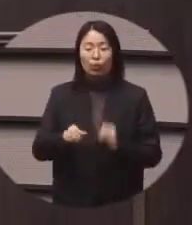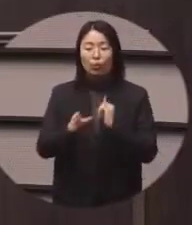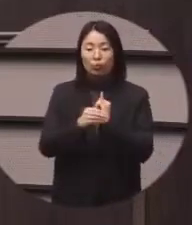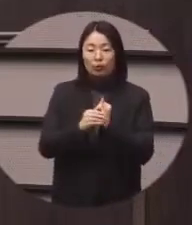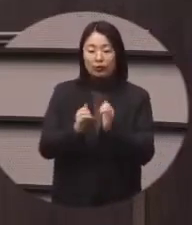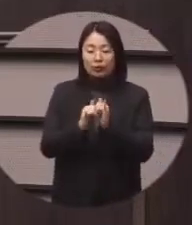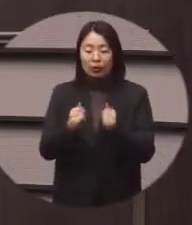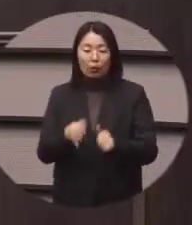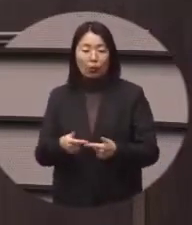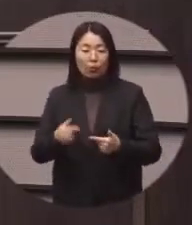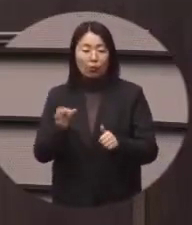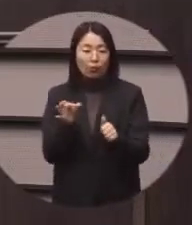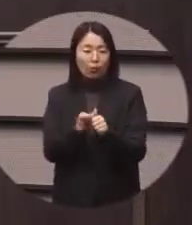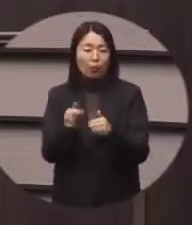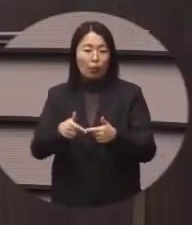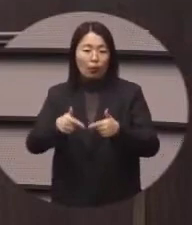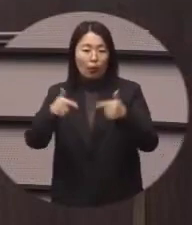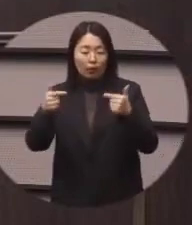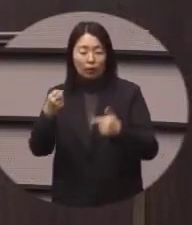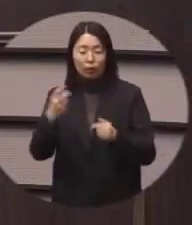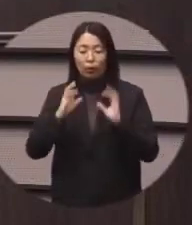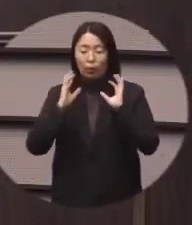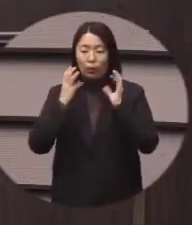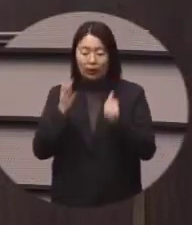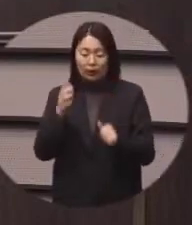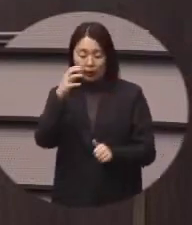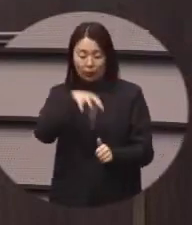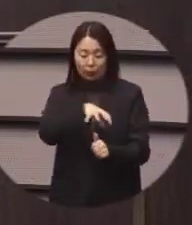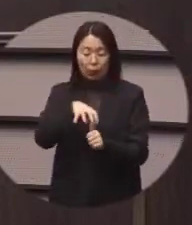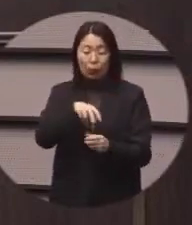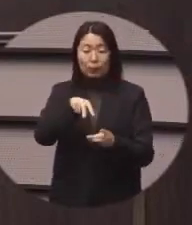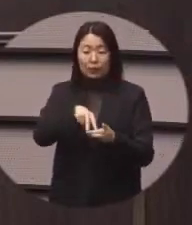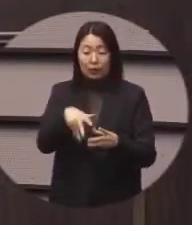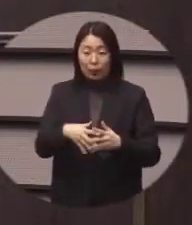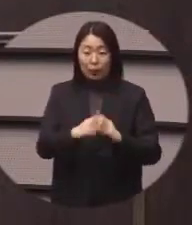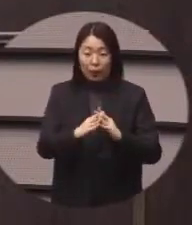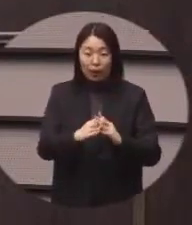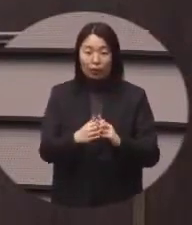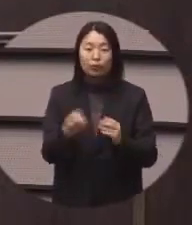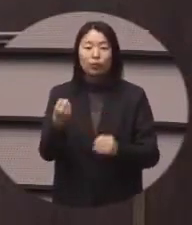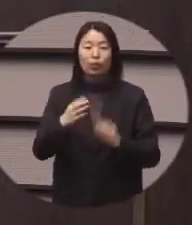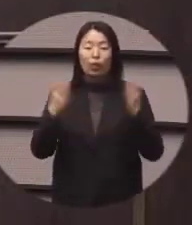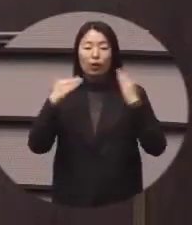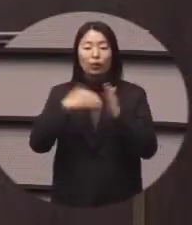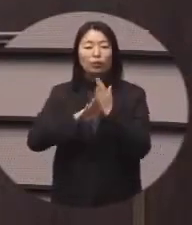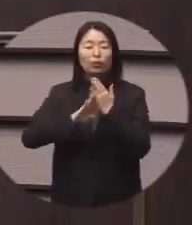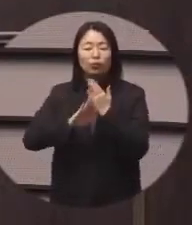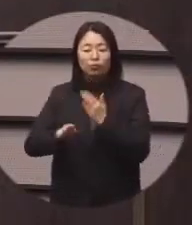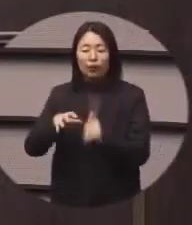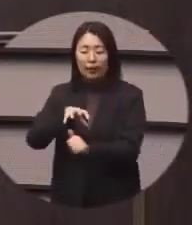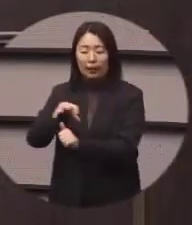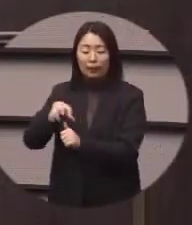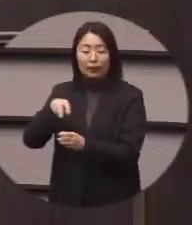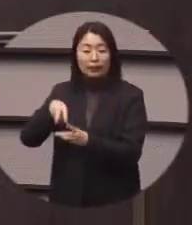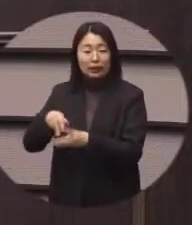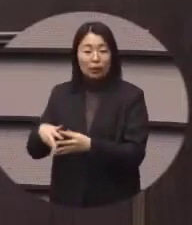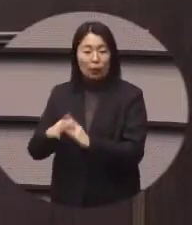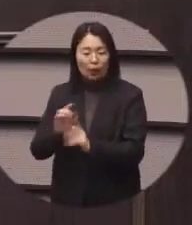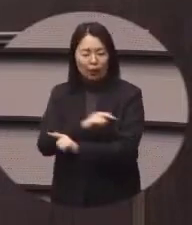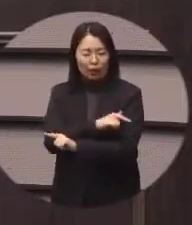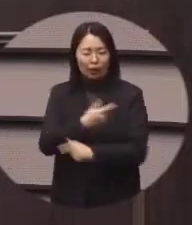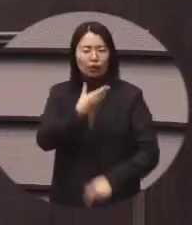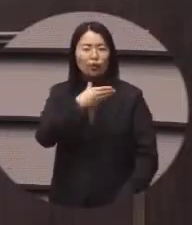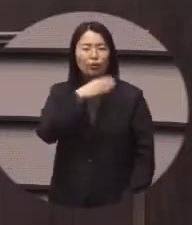육아 종합 지원센터 분강과 방과 후 돌봄센터 확충, 동북권 노인복지관 건립을